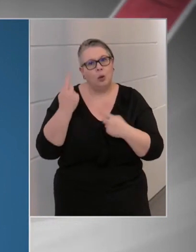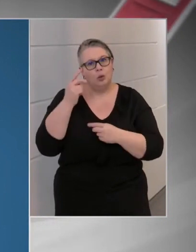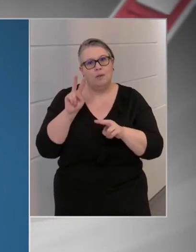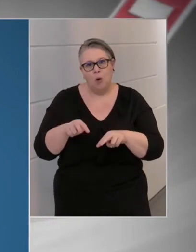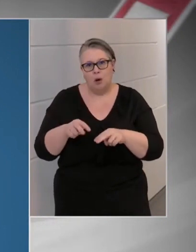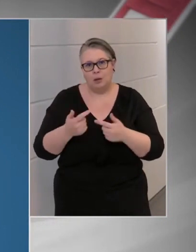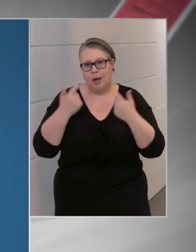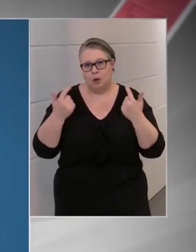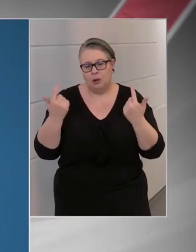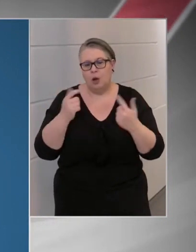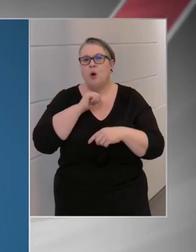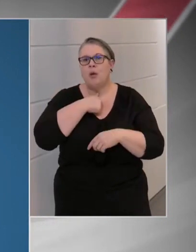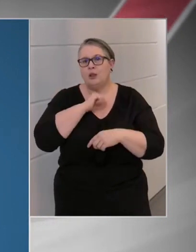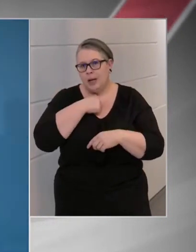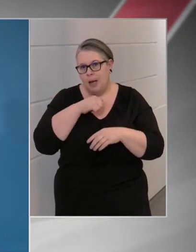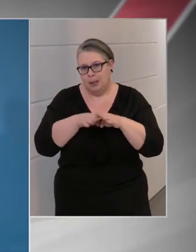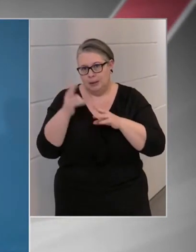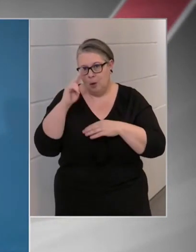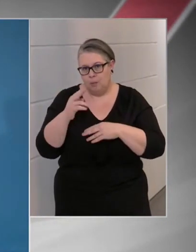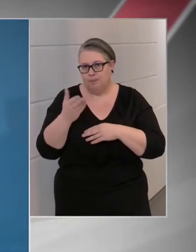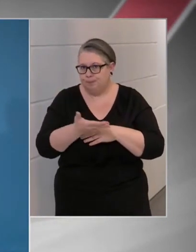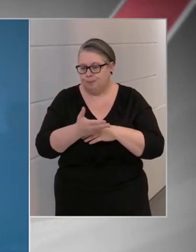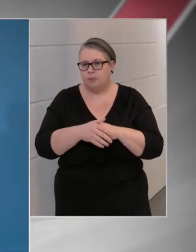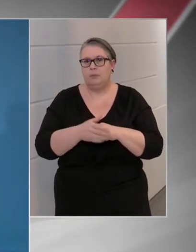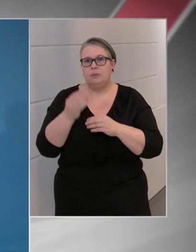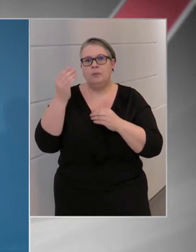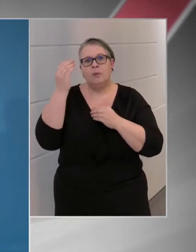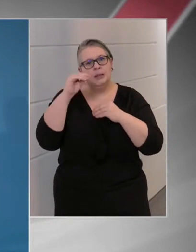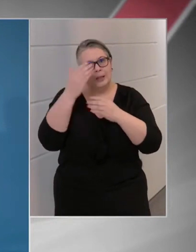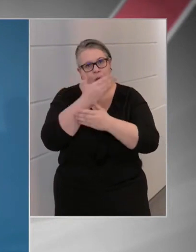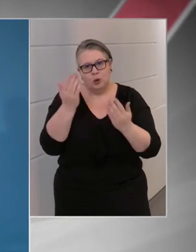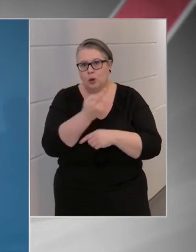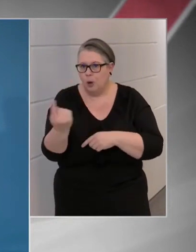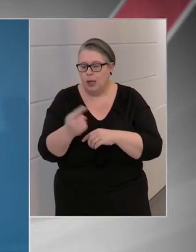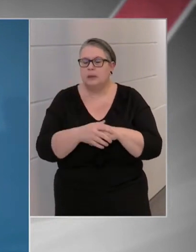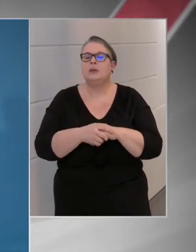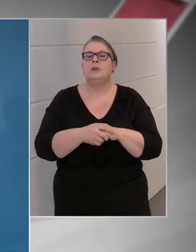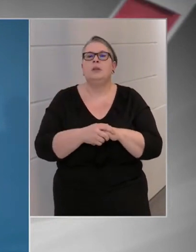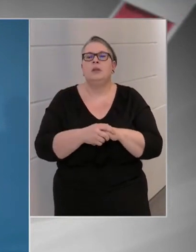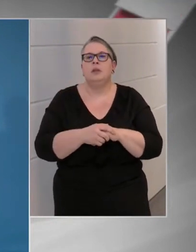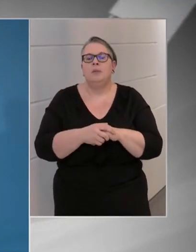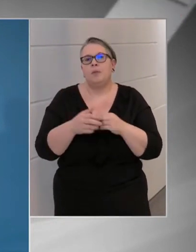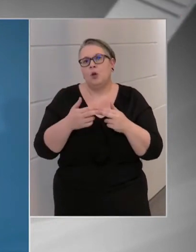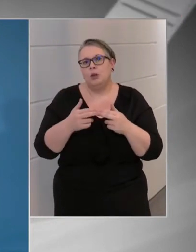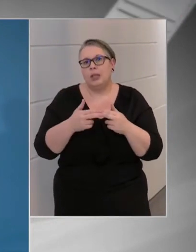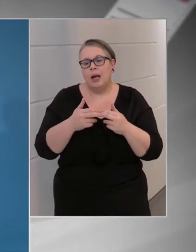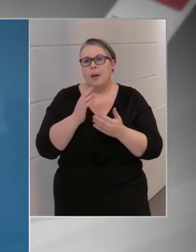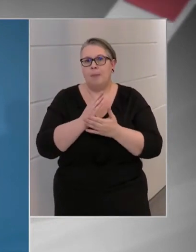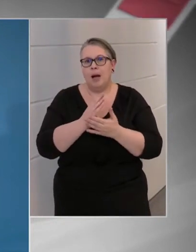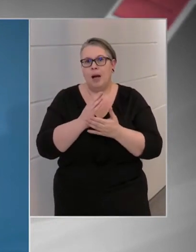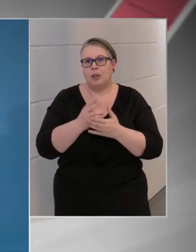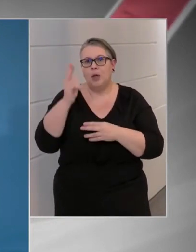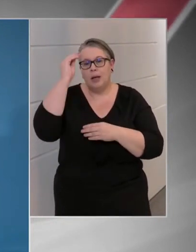-ig érvényben lévő korlátozásokat a kormány meghosszabbítja. Gulyás Gergely a legfrissebb adatokról szóval mondta, 6500 új